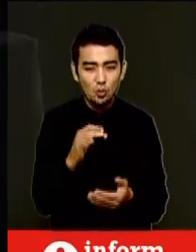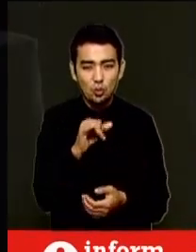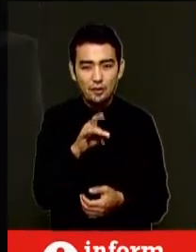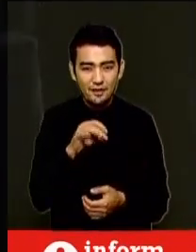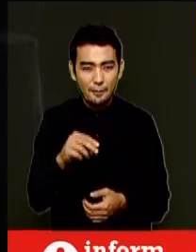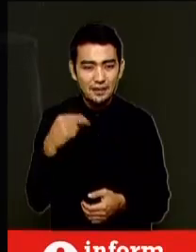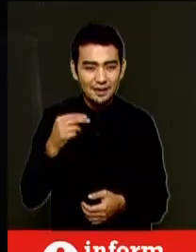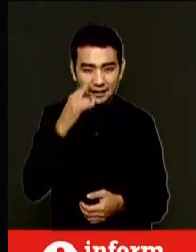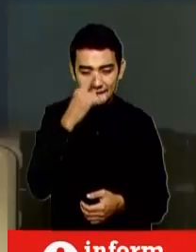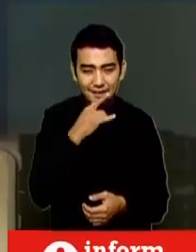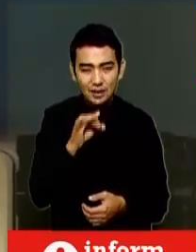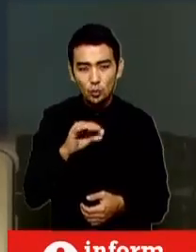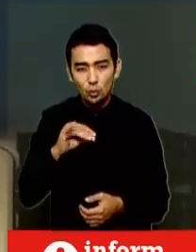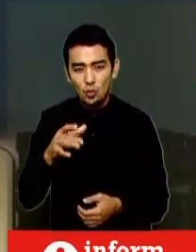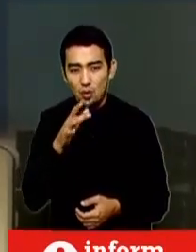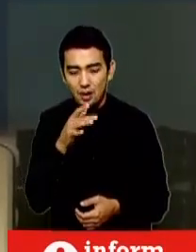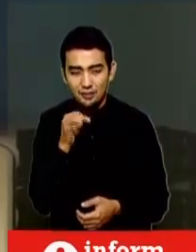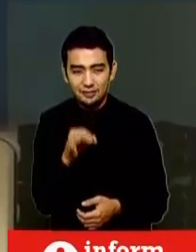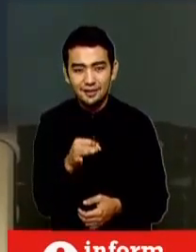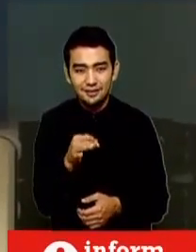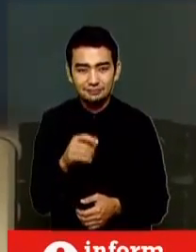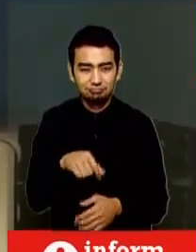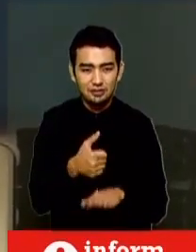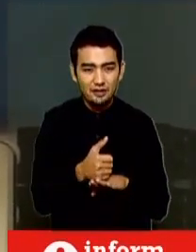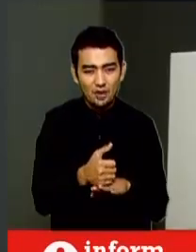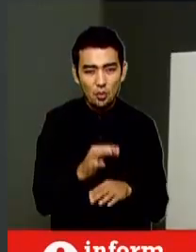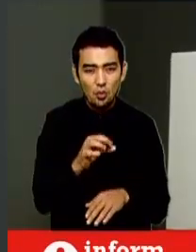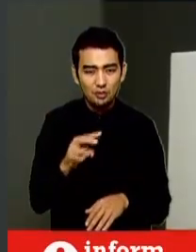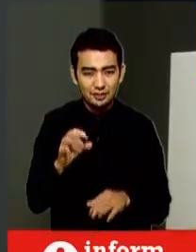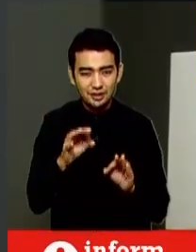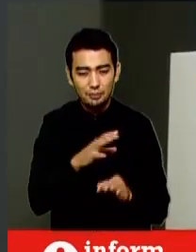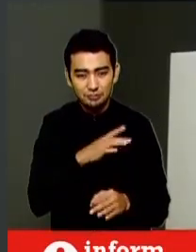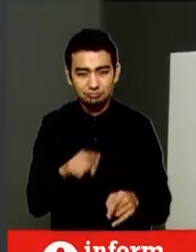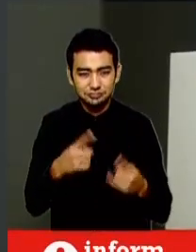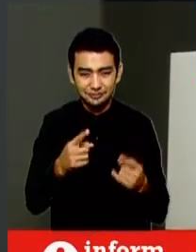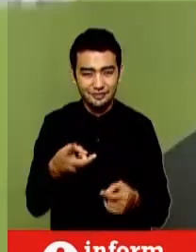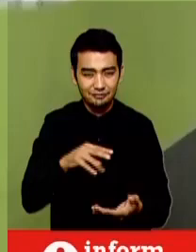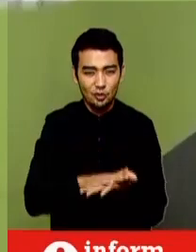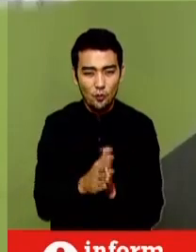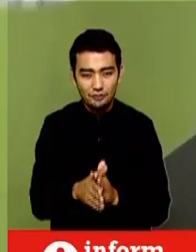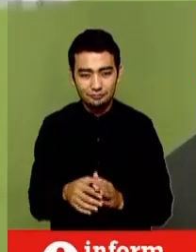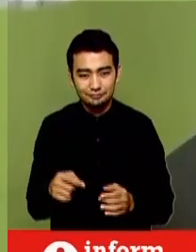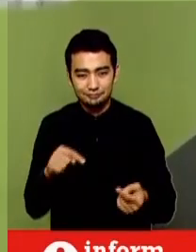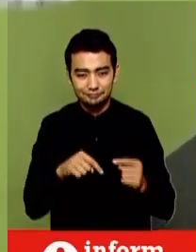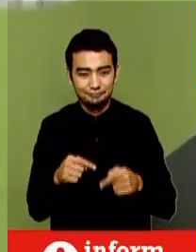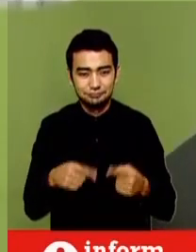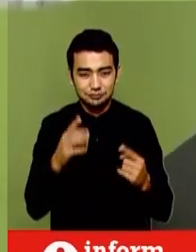президентами Казахстана и Южной Кореей на форуме Генеральной Ассамблеи ООН о развитии двустороннего партнерства